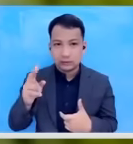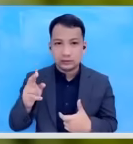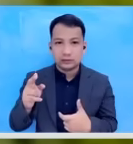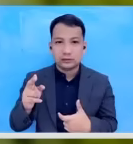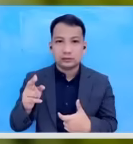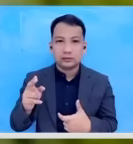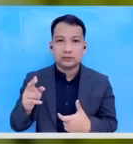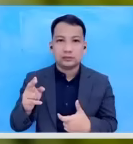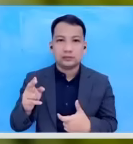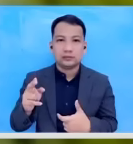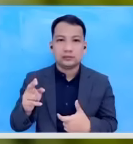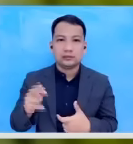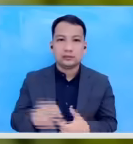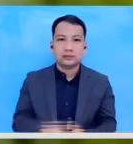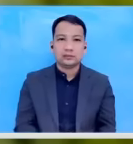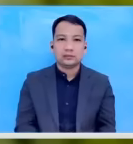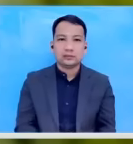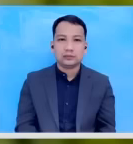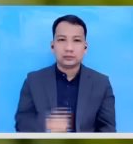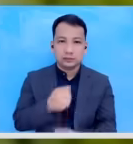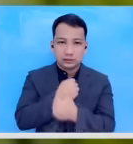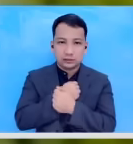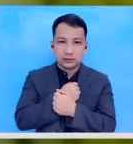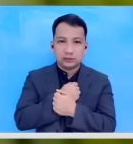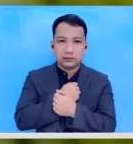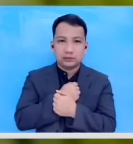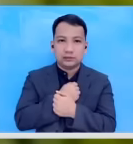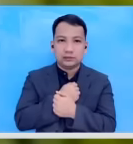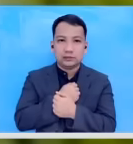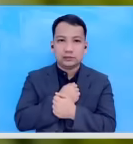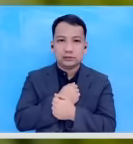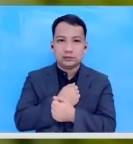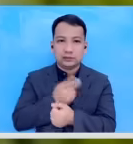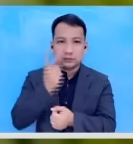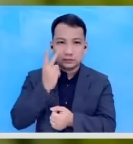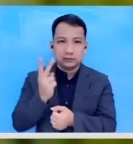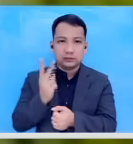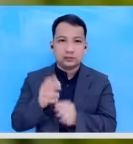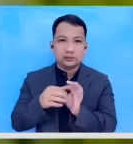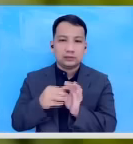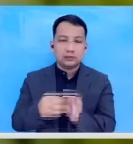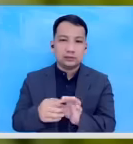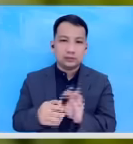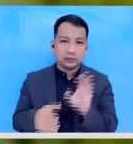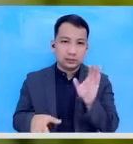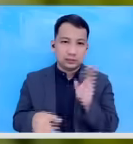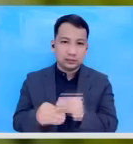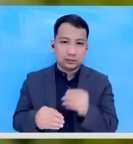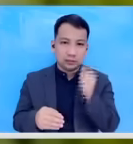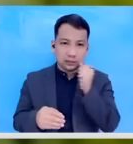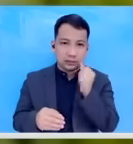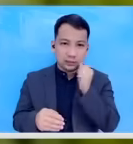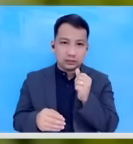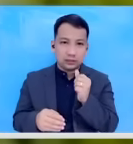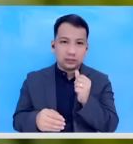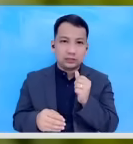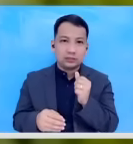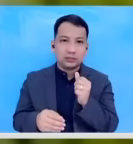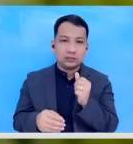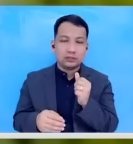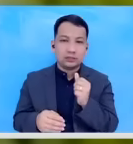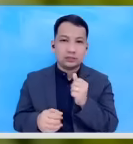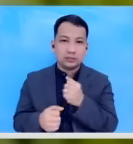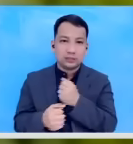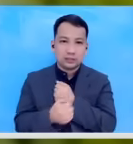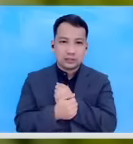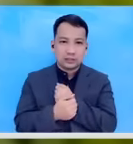ang dating, pero may in love ka. Yeah, kasi makikita mo kung gano'n siya. Di ba usually ang babae ang martyr sa pag-ibig? Yes.